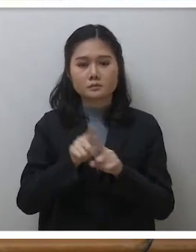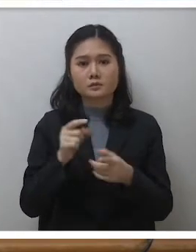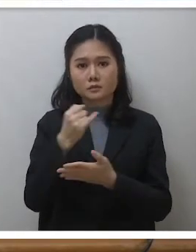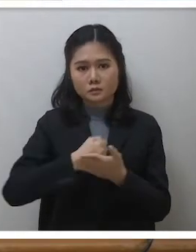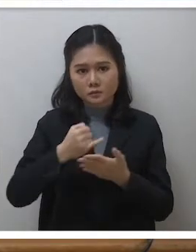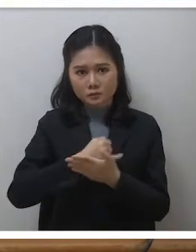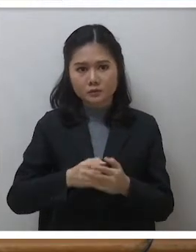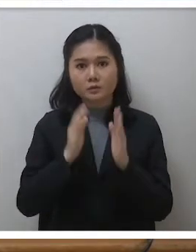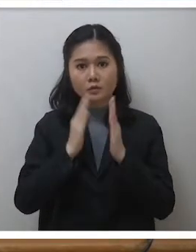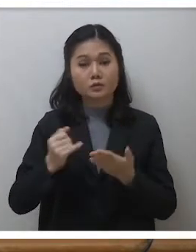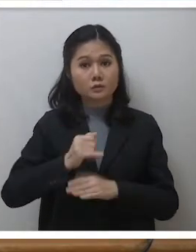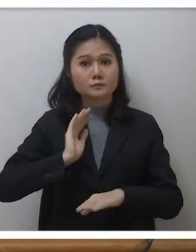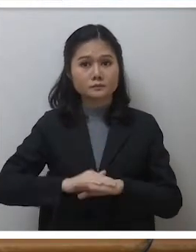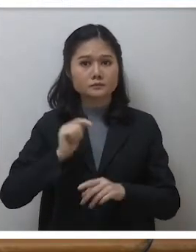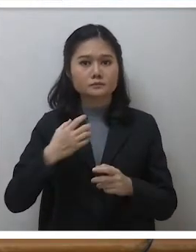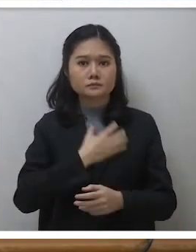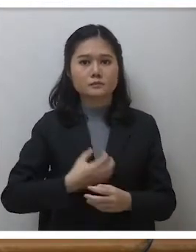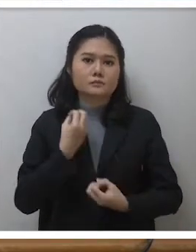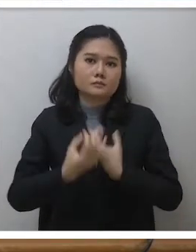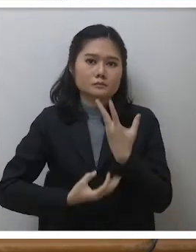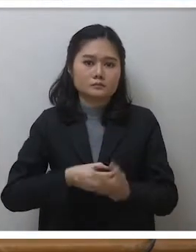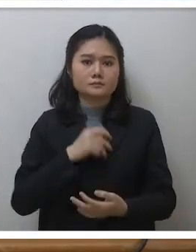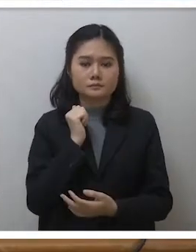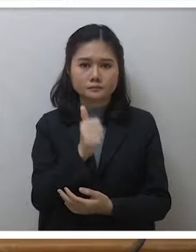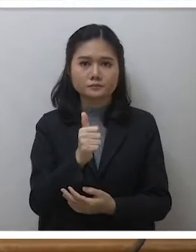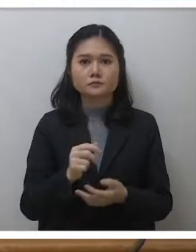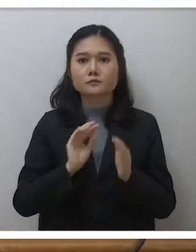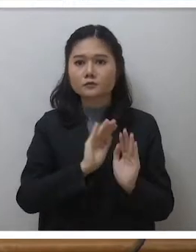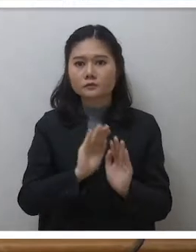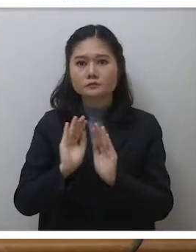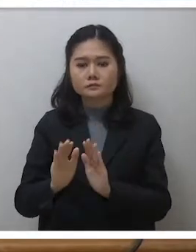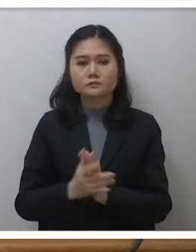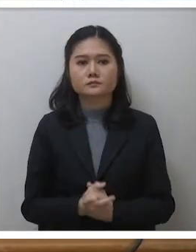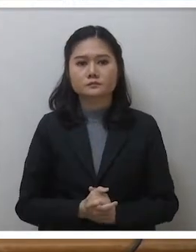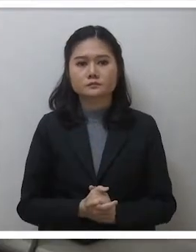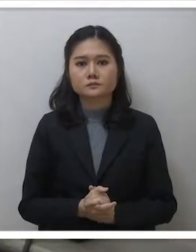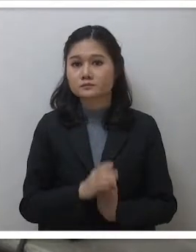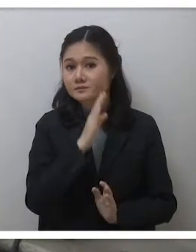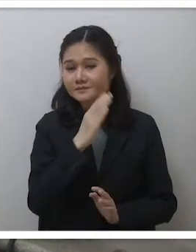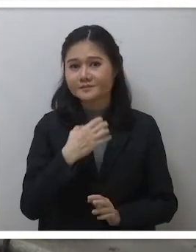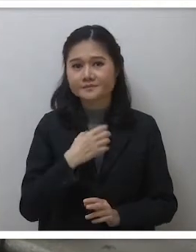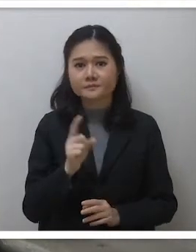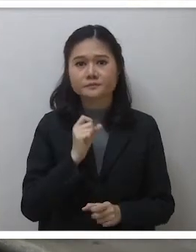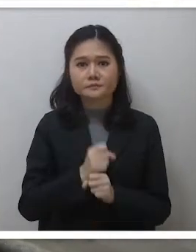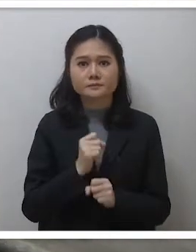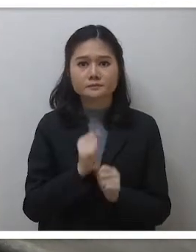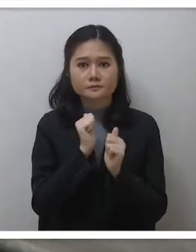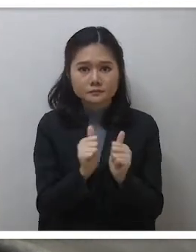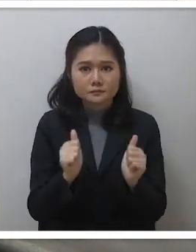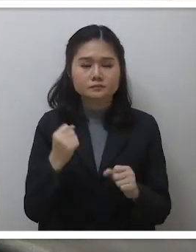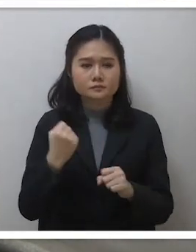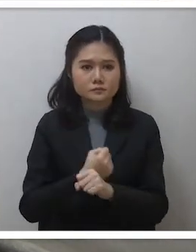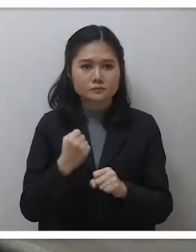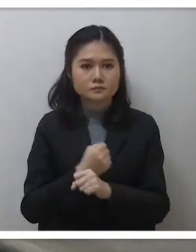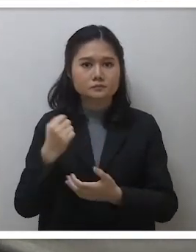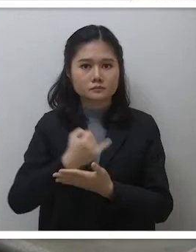ดแล้วก็คนที่วาดเก่งก็จะสื่ออารมณ์ได้ดีนะครับอันนี้ก็ฝากไว้ว่าถ้าเราอยากจะทำได้ดีเราก็ต้องฝึกว